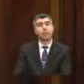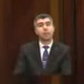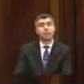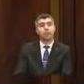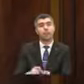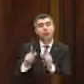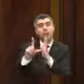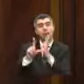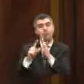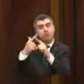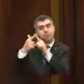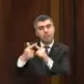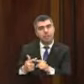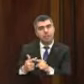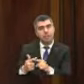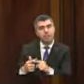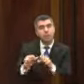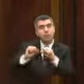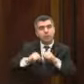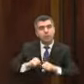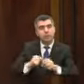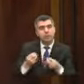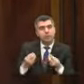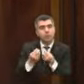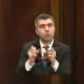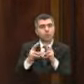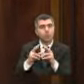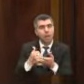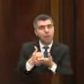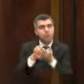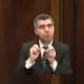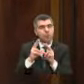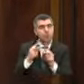القانون الماليه ان تتجاوب معه وتنخرط فيه؟ وبالتالي